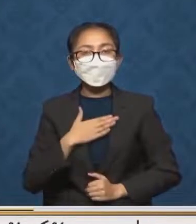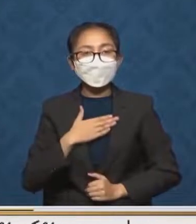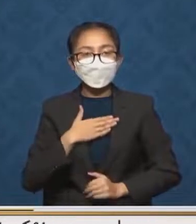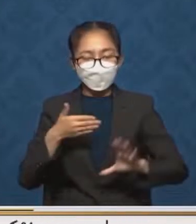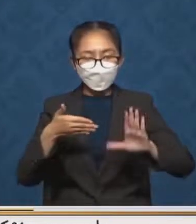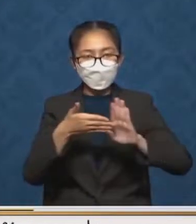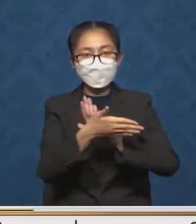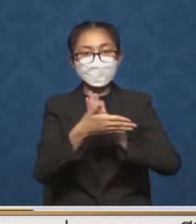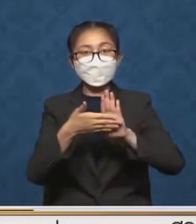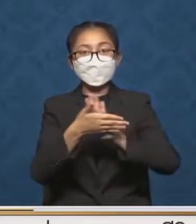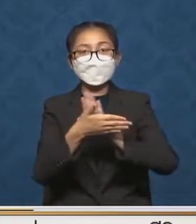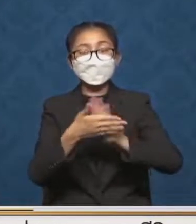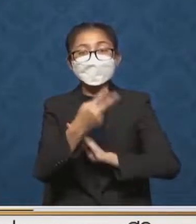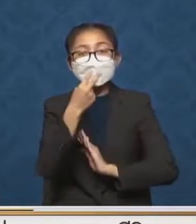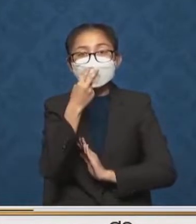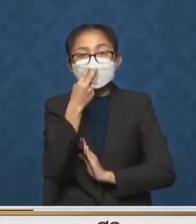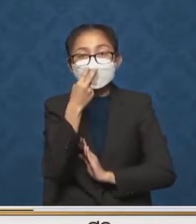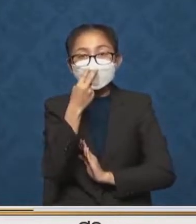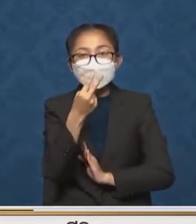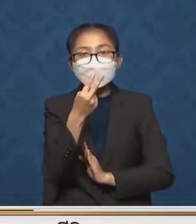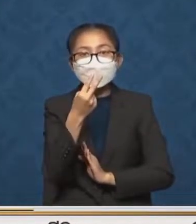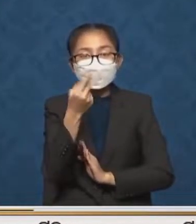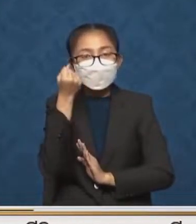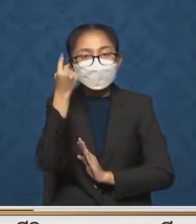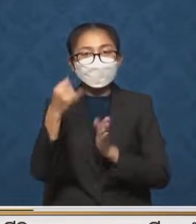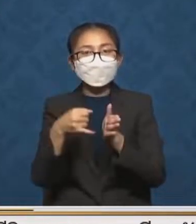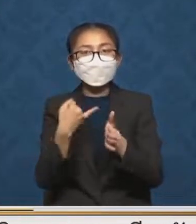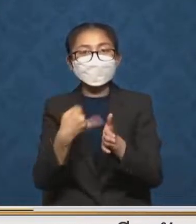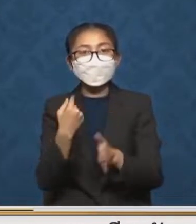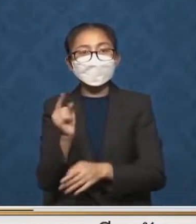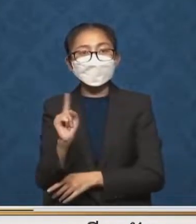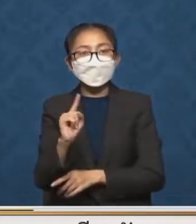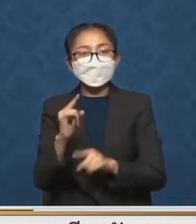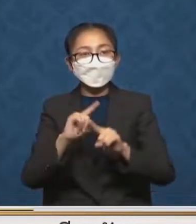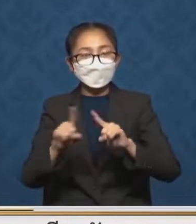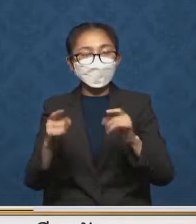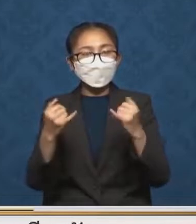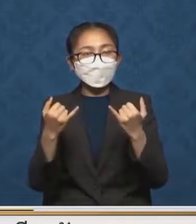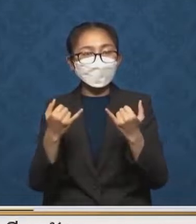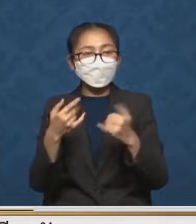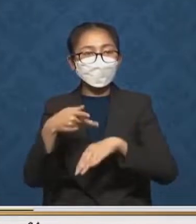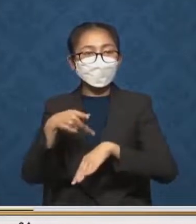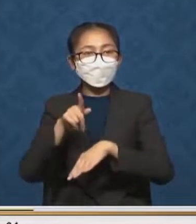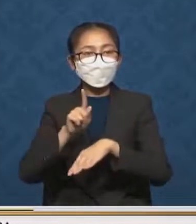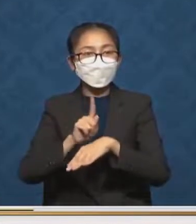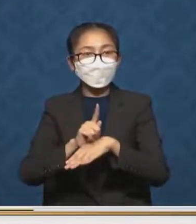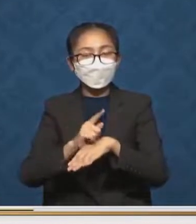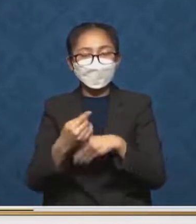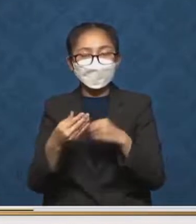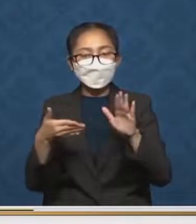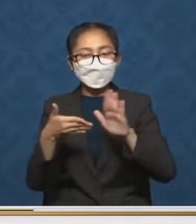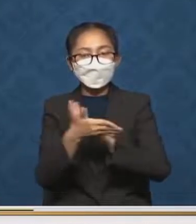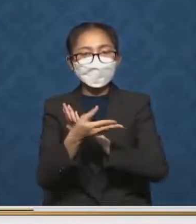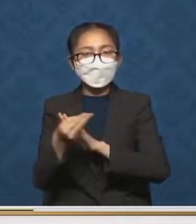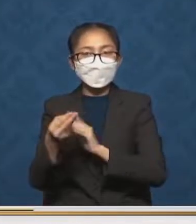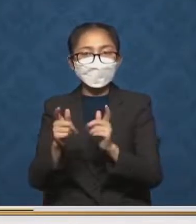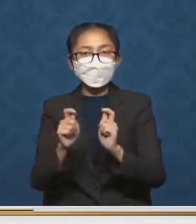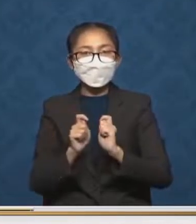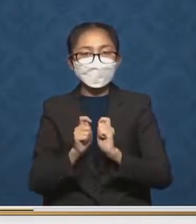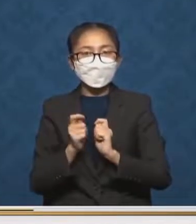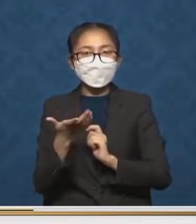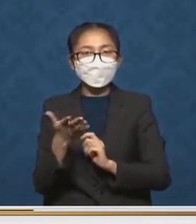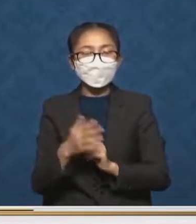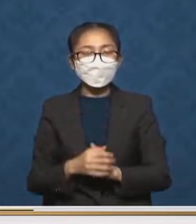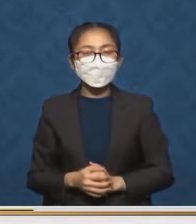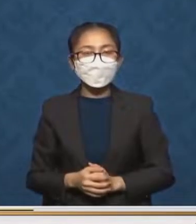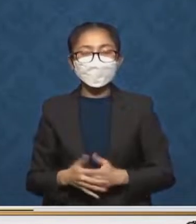สไลดประกอบกอภิปลายนะครับเพื่อให้พน้ปชาชนเข้ใจได้ง่ายแต่บางเอิญทประทานไม่อนุญาตใหผมเอาขึ้นแตกไมเปไรคร